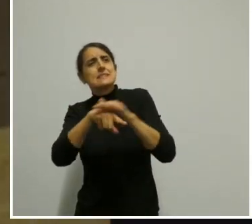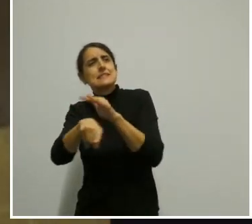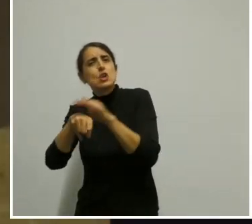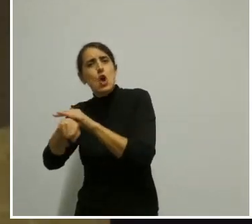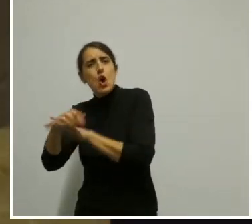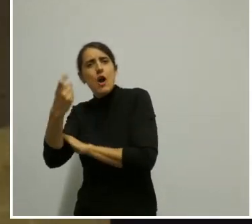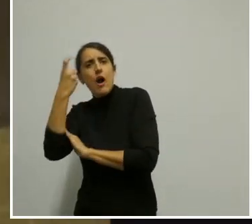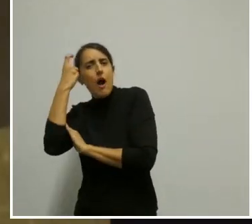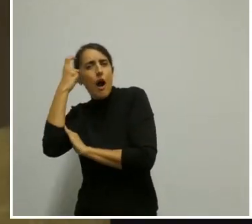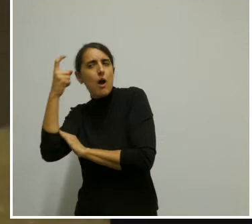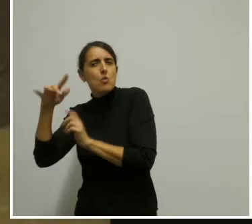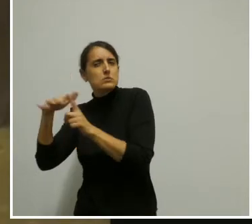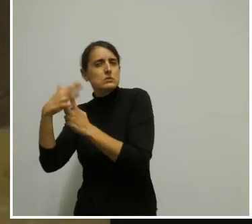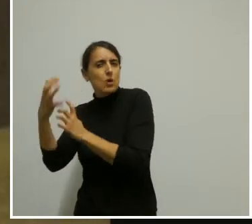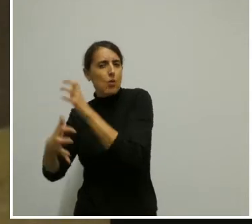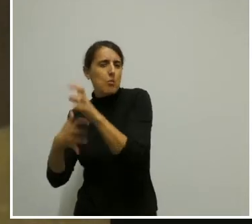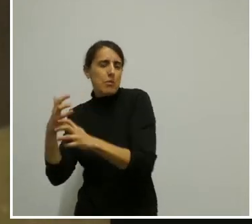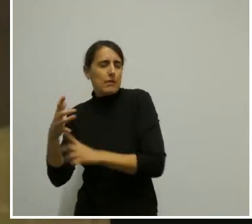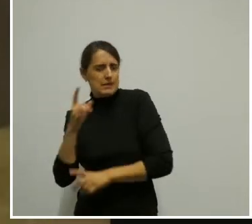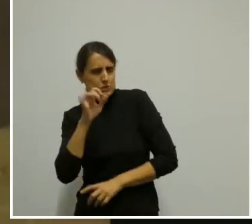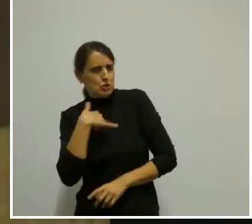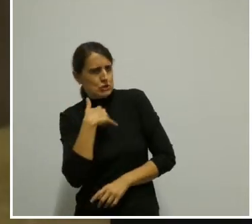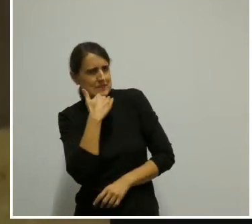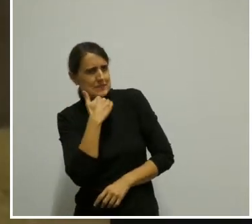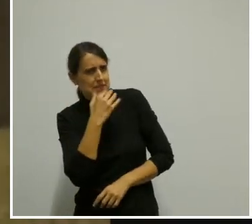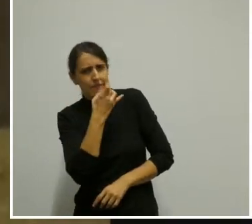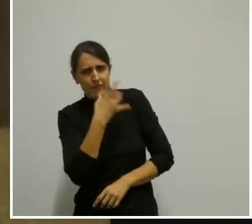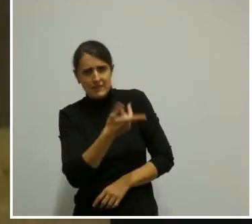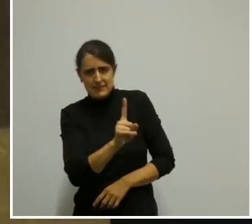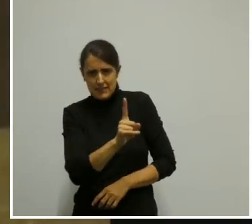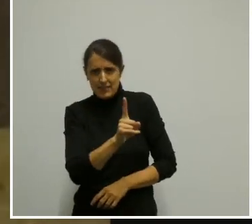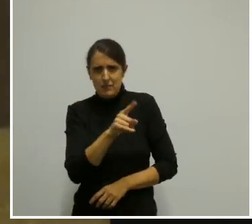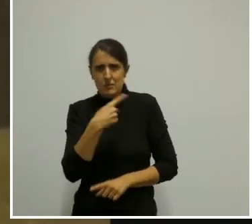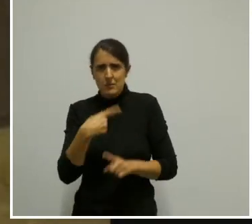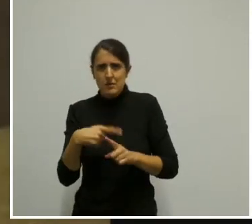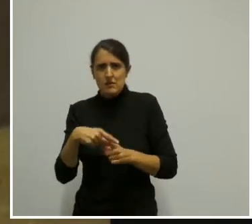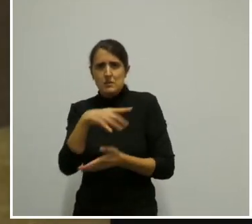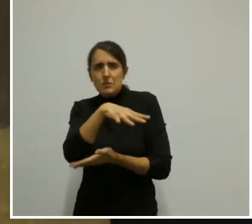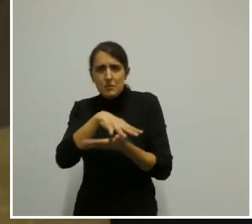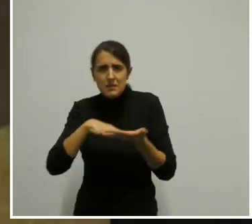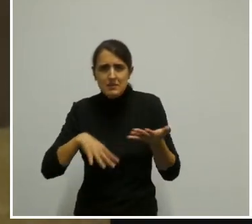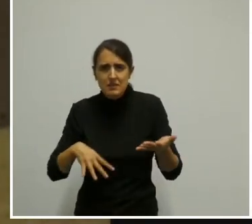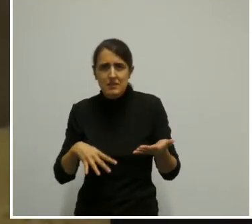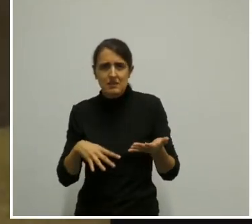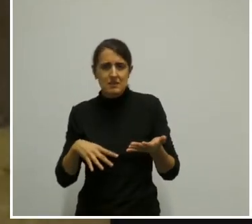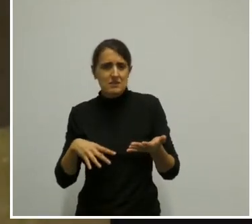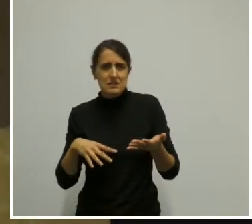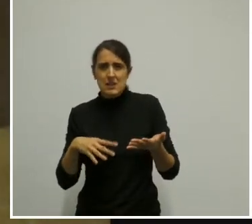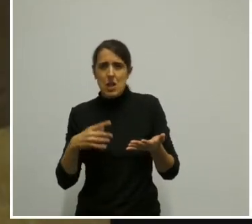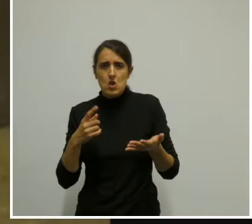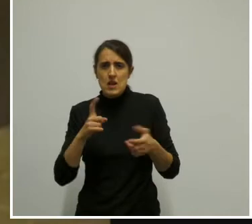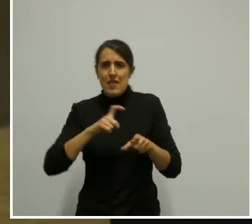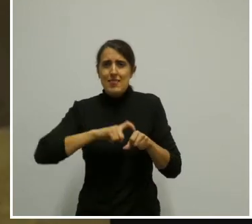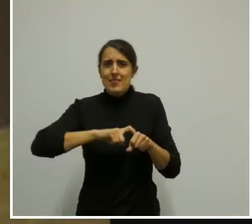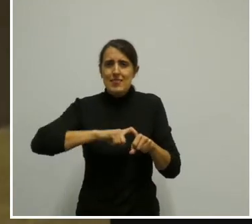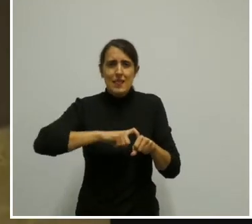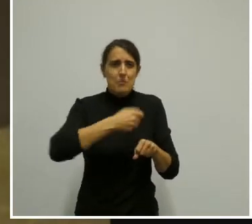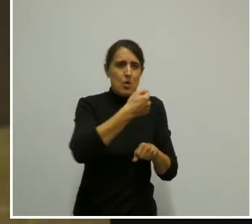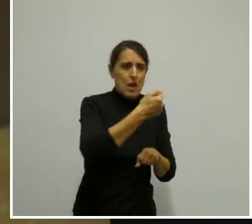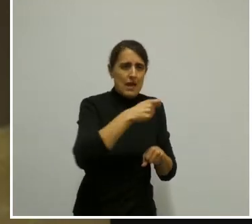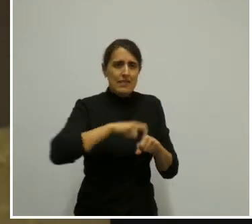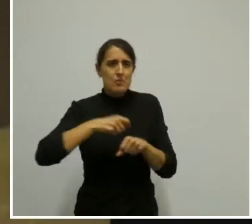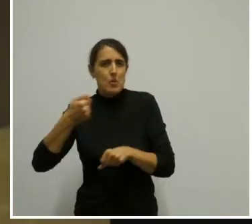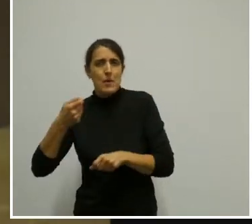la complexitat que està tenint ara mateix a Barcelona i amb els NSA i bé, doncs és un repte